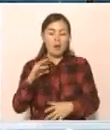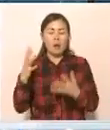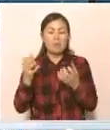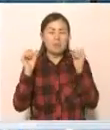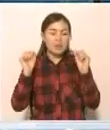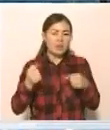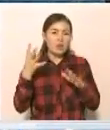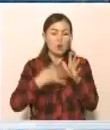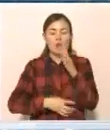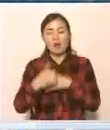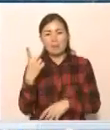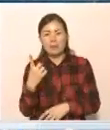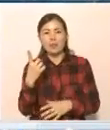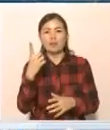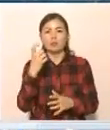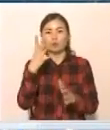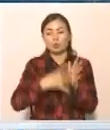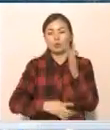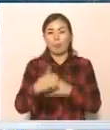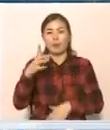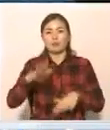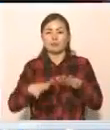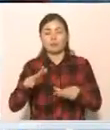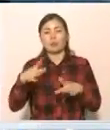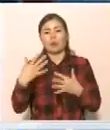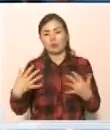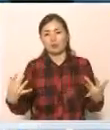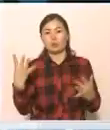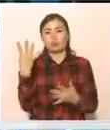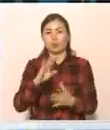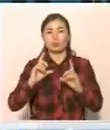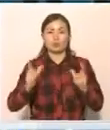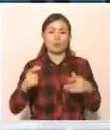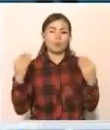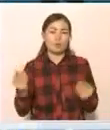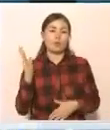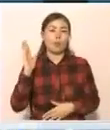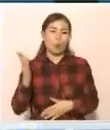Ал 91 және +91 келіден ауыр салмақта 4 жолдама беріледі.